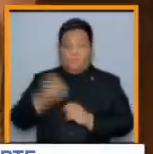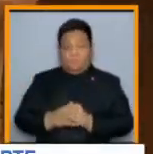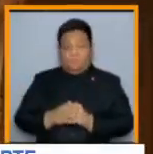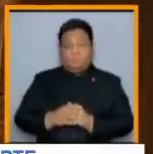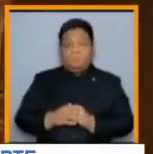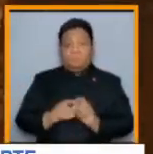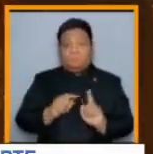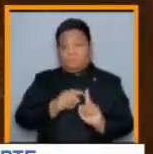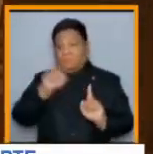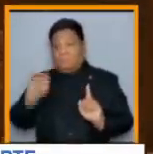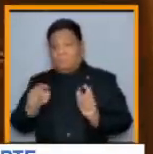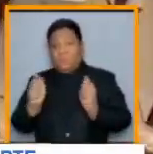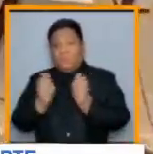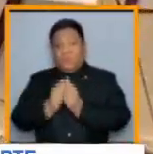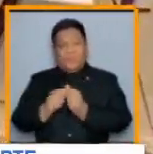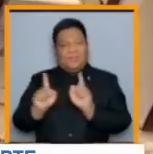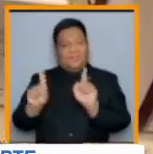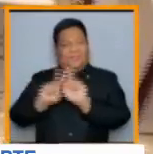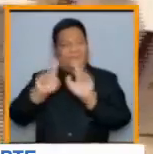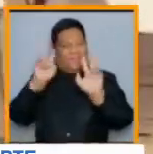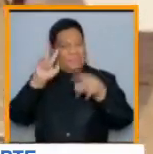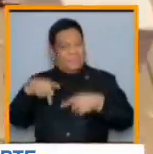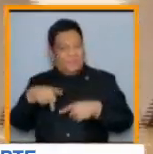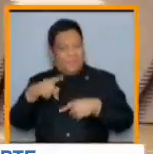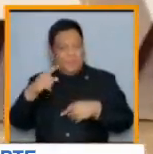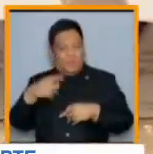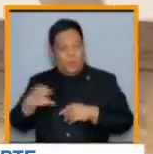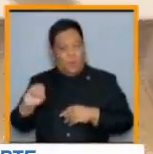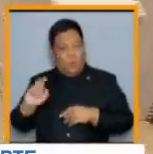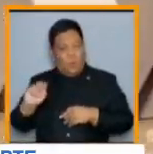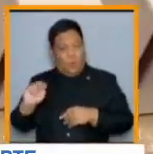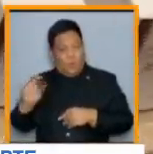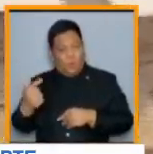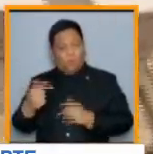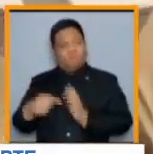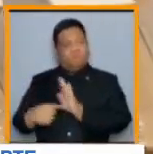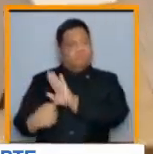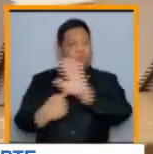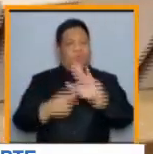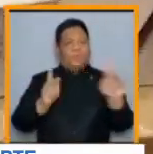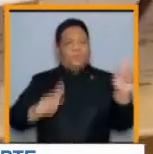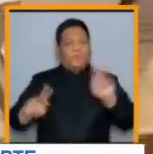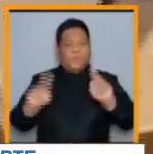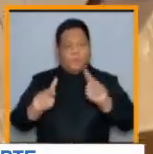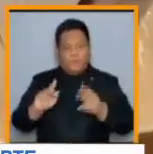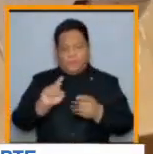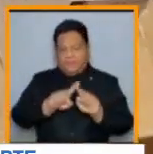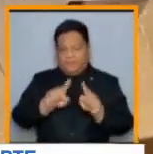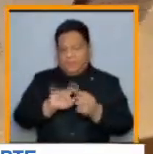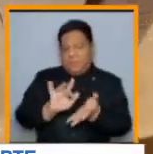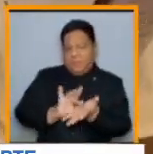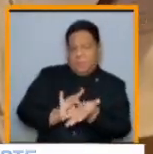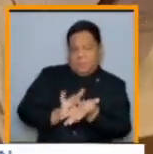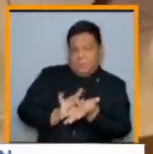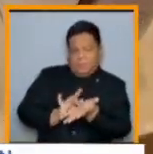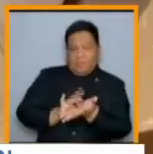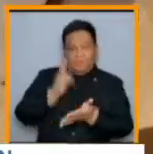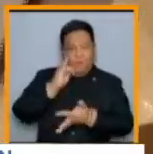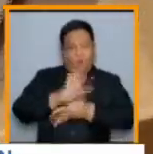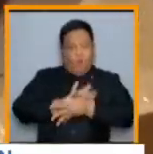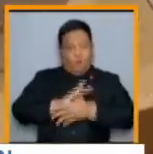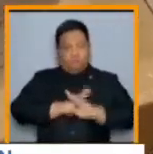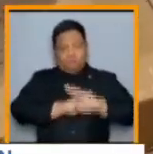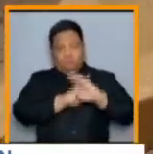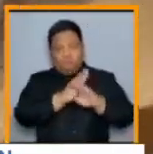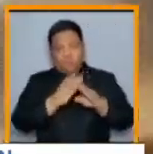Ong na ipakita sa publiko ang mahigit 20,000 tablets ng COVID medicine na Molnupiravir na binili ng